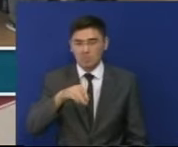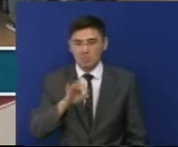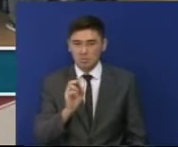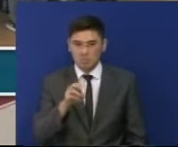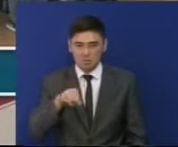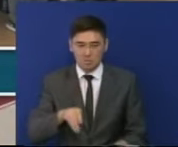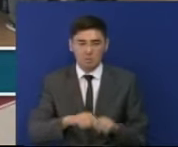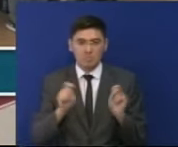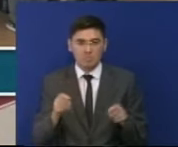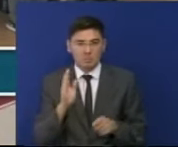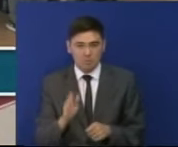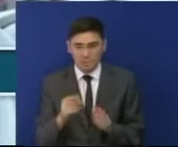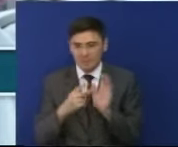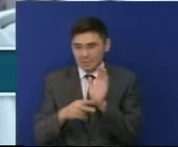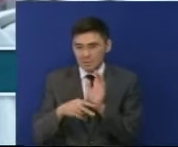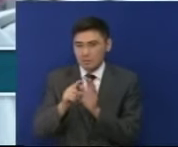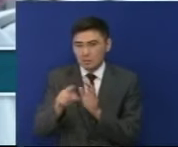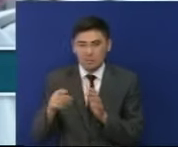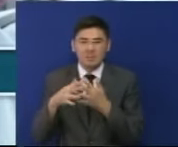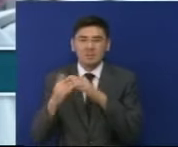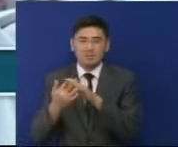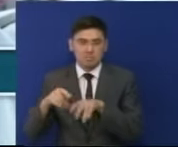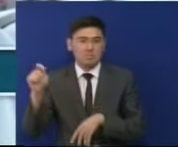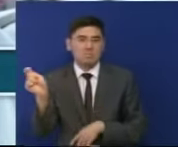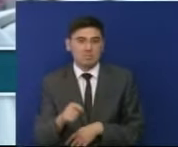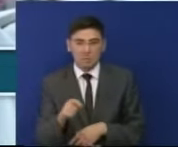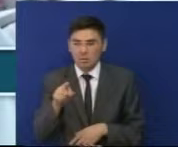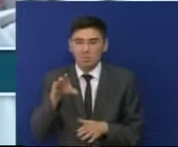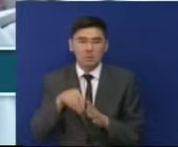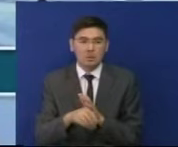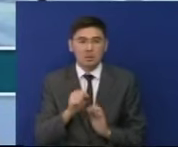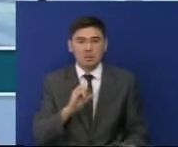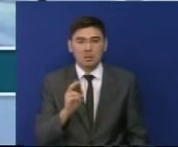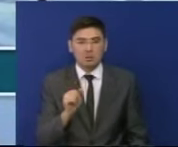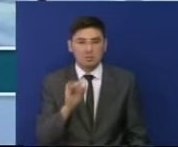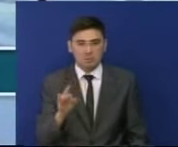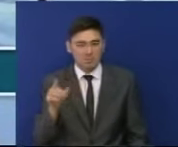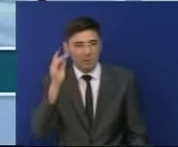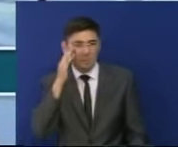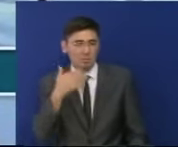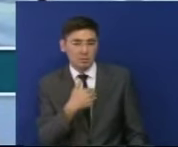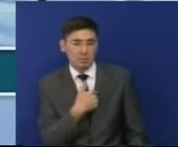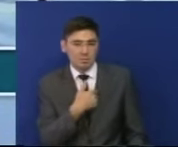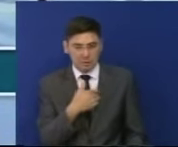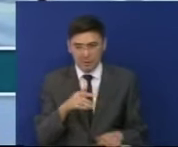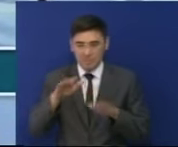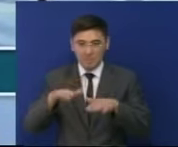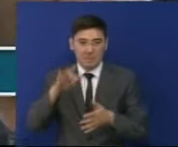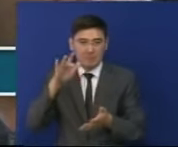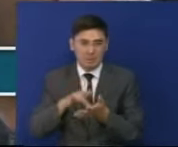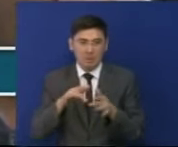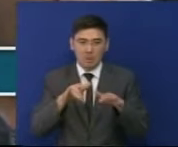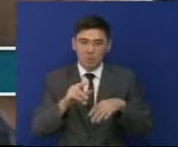70 участников из сельских округов. Один из них – Асхат Кайратулла. Он планирует открыть в Абайском районе сервисный центр по ремонту